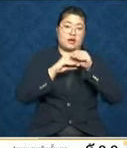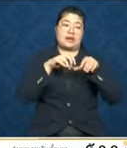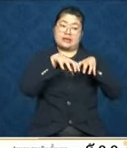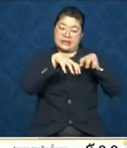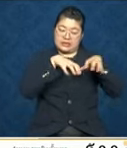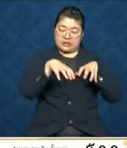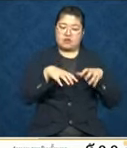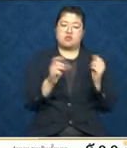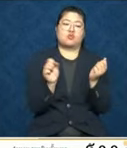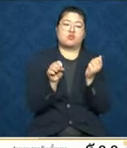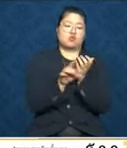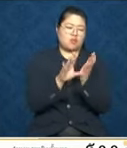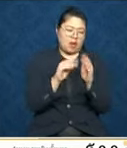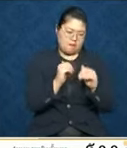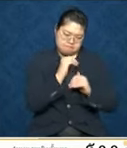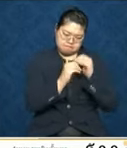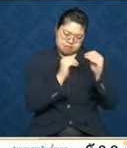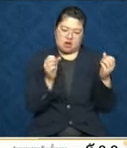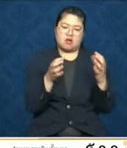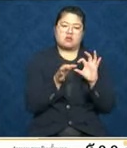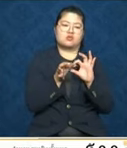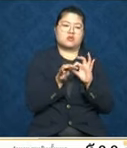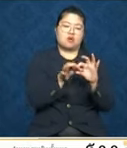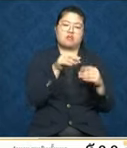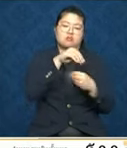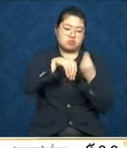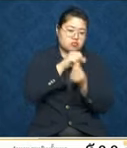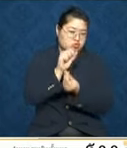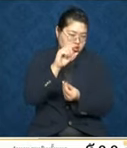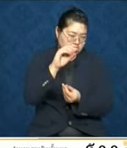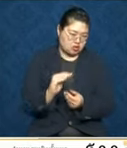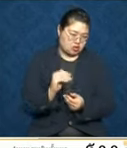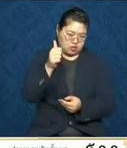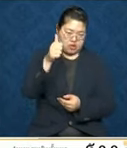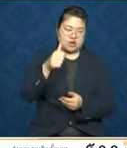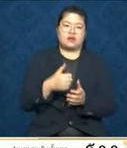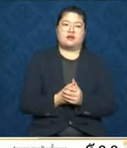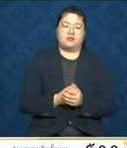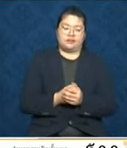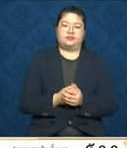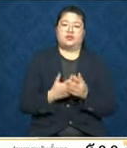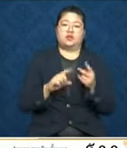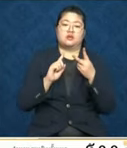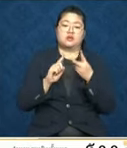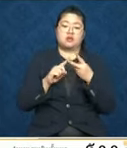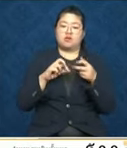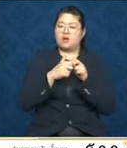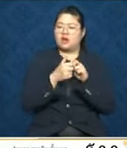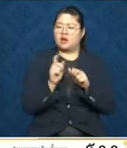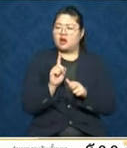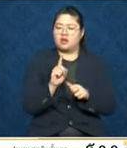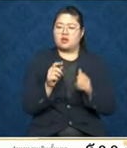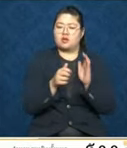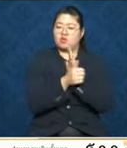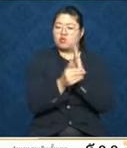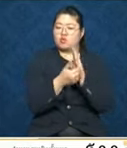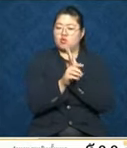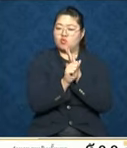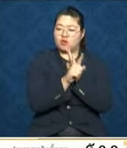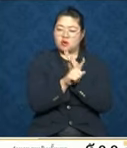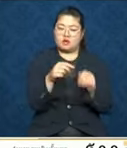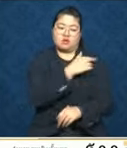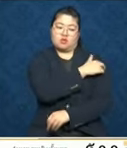างมีประสิทธิภาพประสิทธิผลอย่างสูงสุดเรื่องที่2ครับท่านประธานเรื่องความแออัดของโรงพยาบาลศูนย์จังหวัดอุดรธานีซึ่งปัจจุบัน